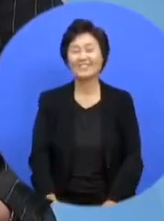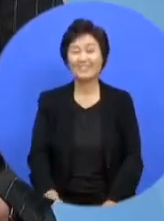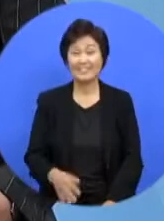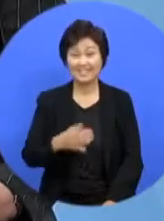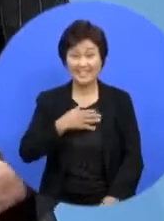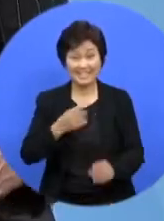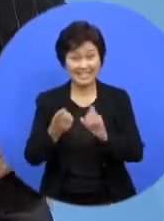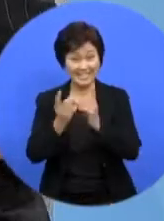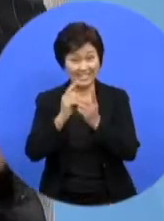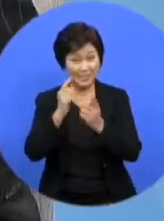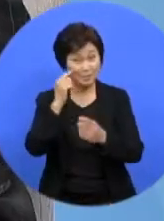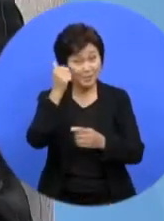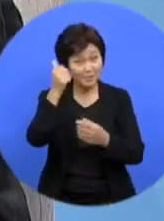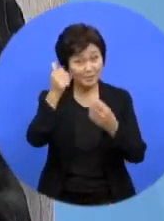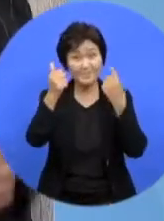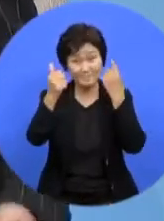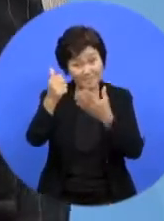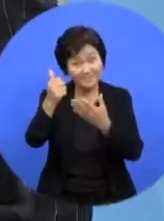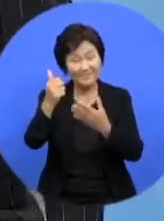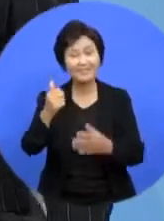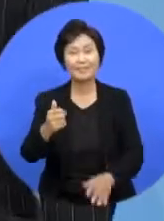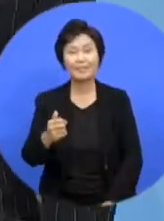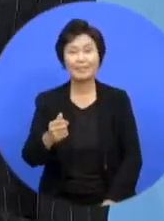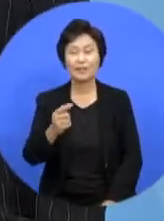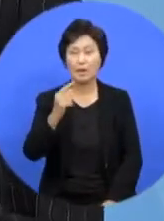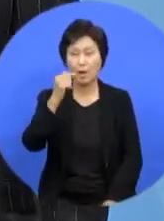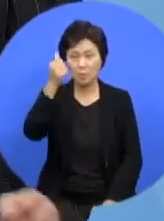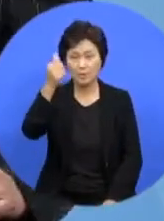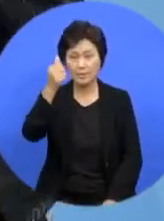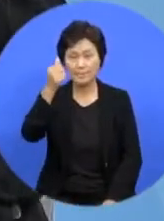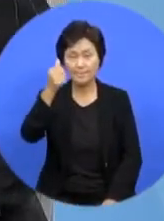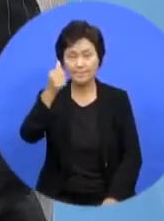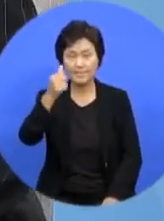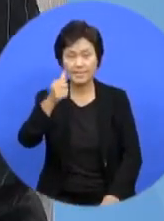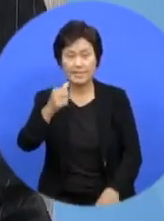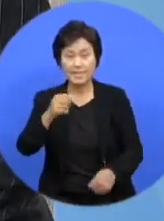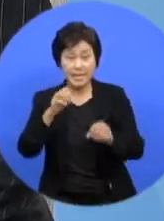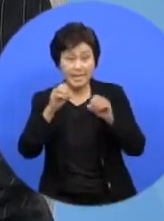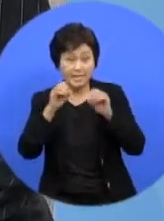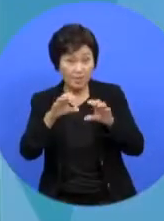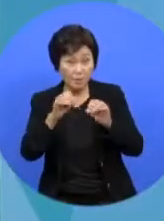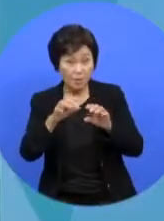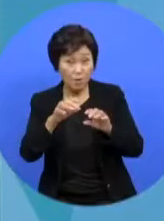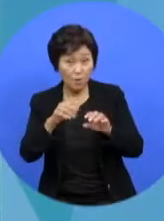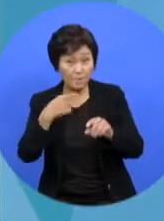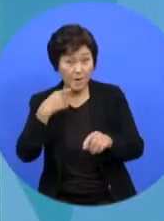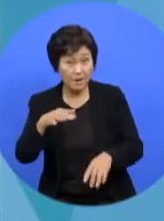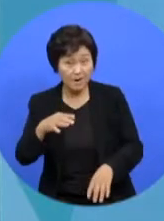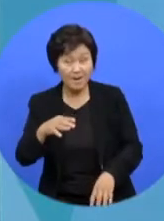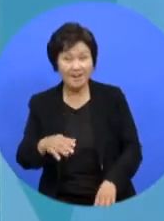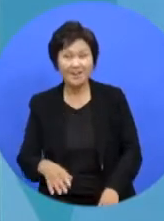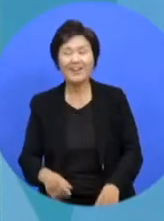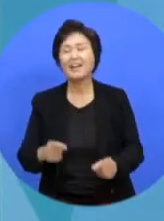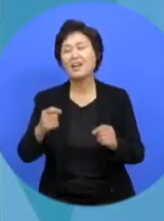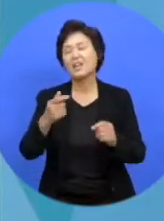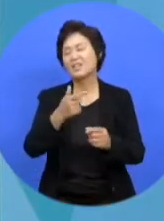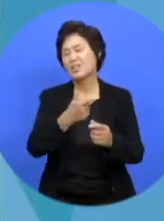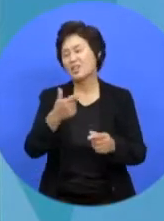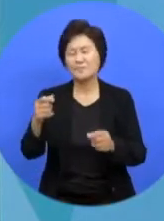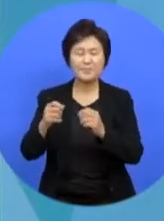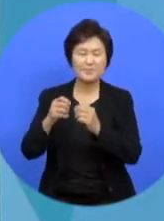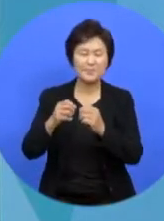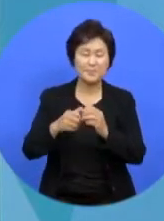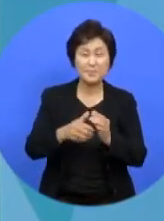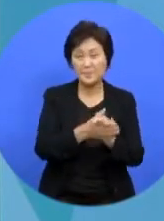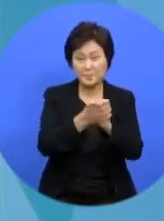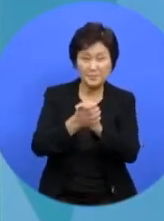목사님한테 한번 여쭤볼게요. 목사님 왜 따끔하게 전도 안 했어요? 따끔하게 좀 가까이 지내고 그래서요. 네네. 좀